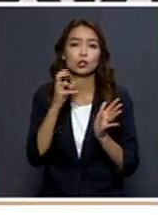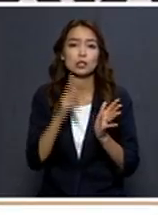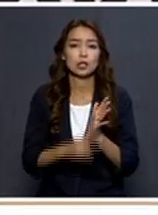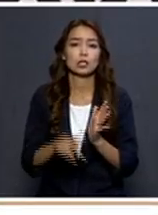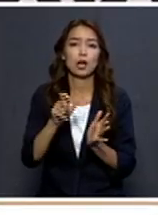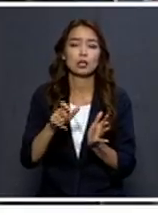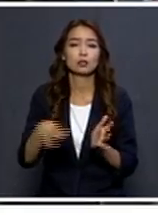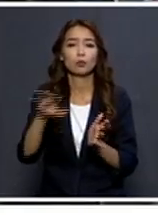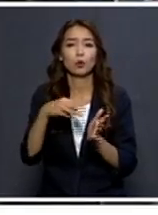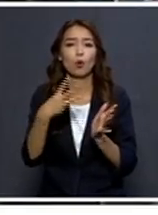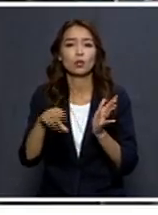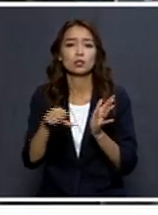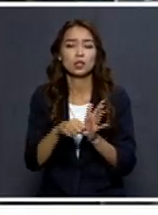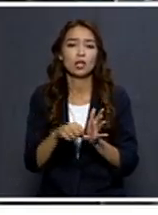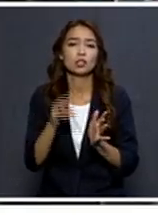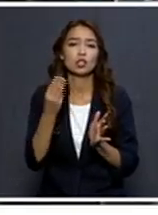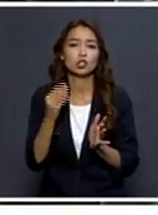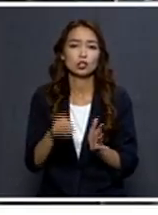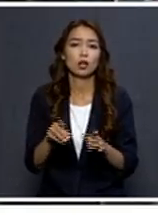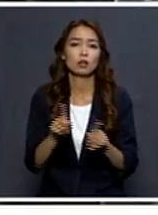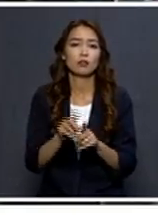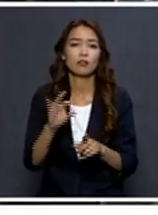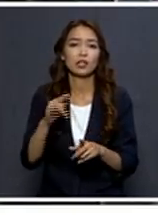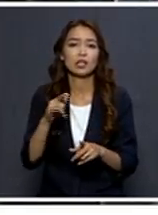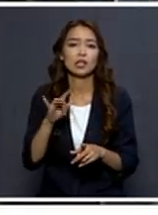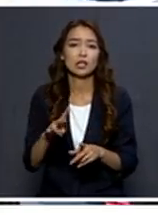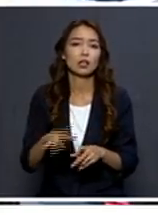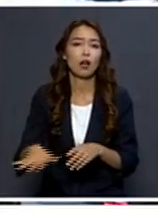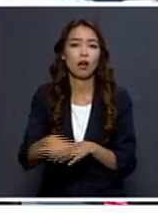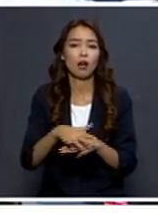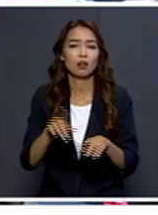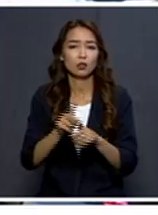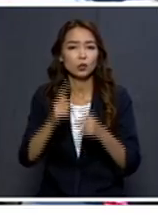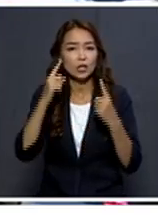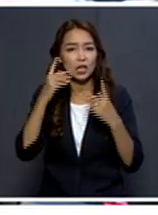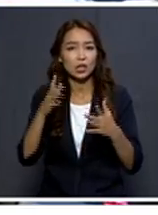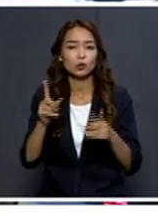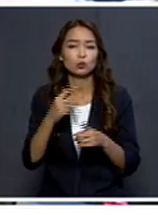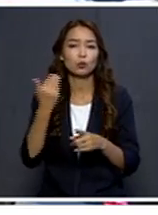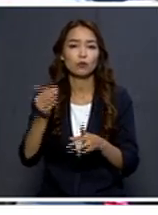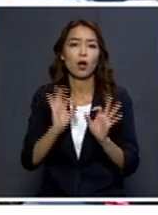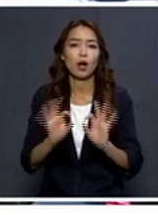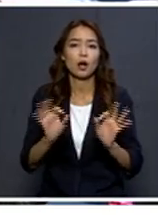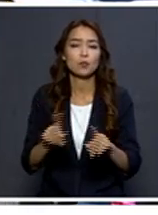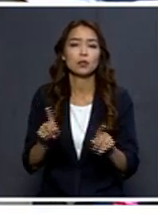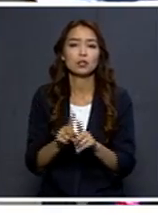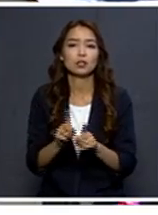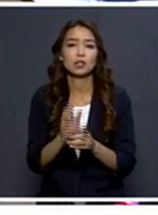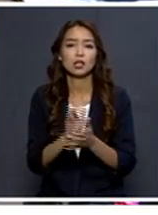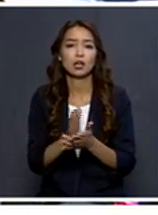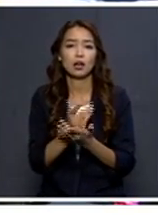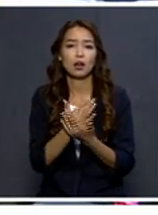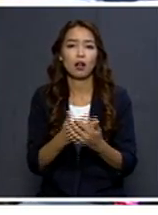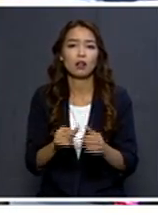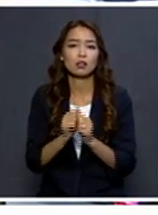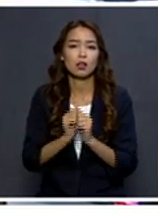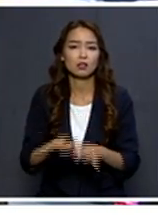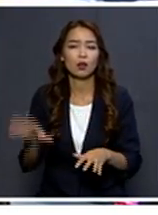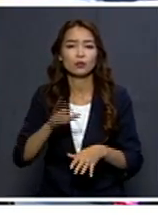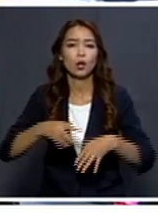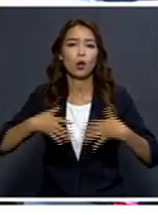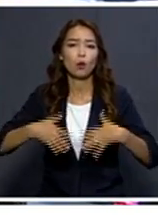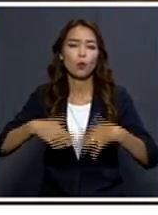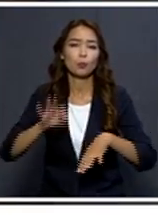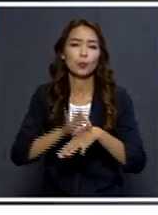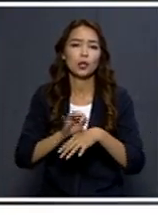елдің 36 штаты мен Виргин аралдарында анықталып отыр. Дәрігерлердің айтуынша, олар тынысы тарылып, өкпесі мен кеудесі ауырып,